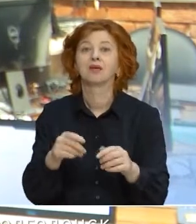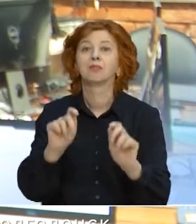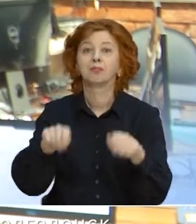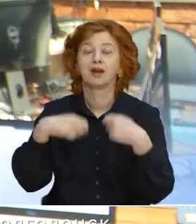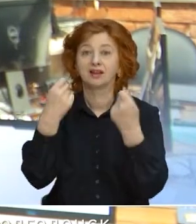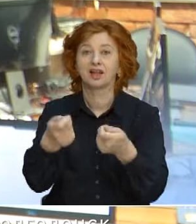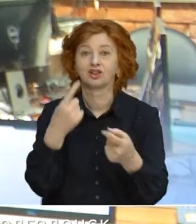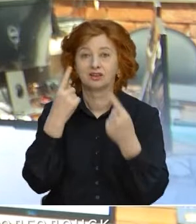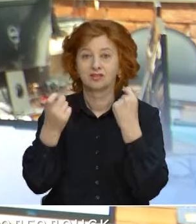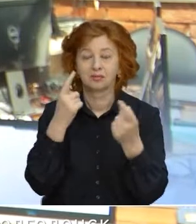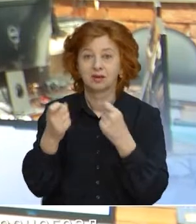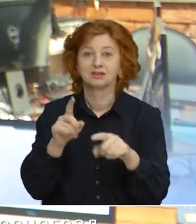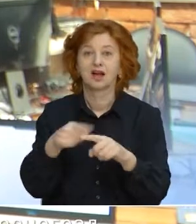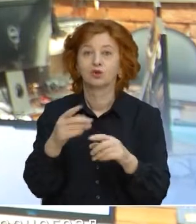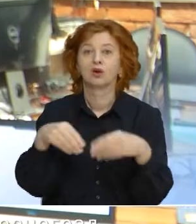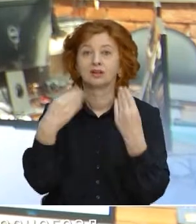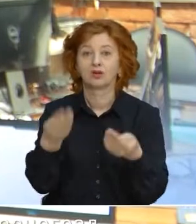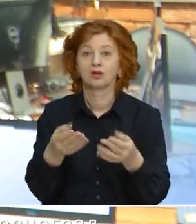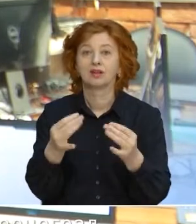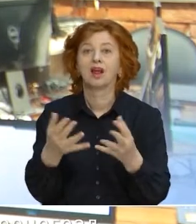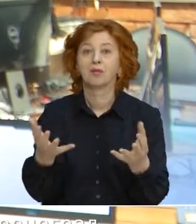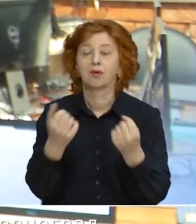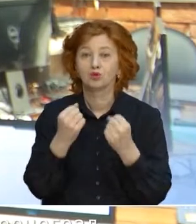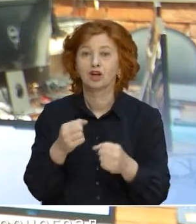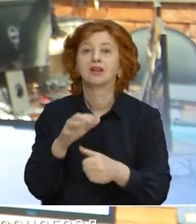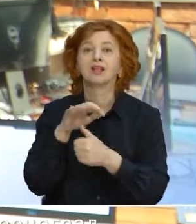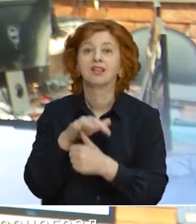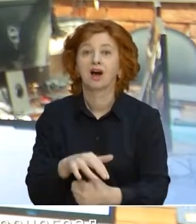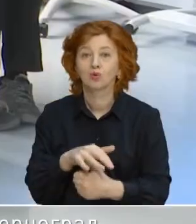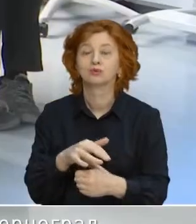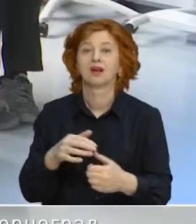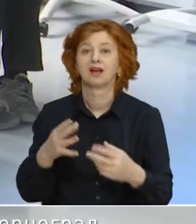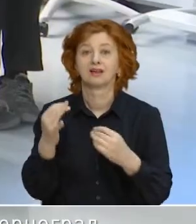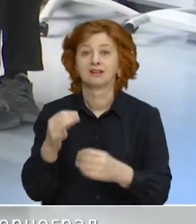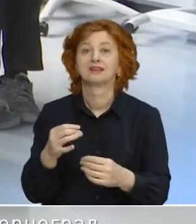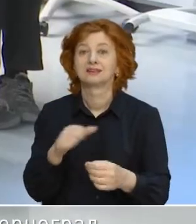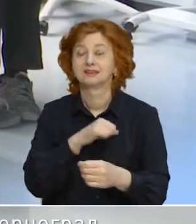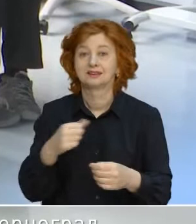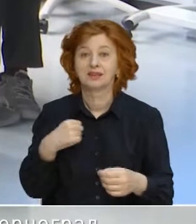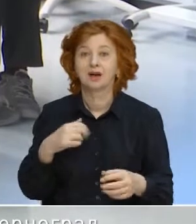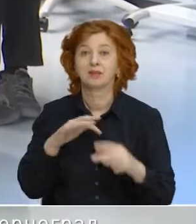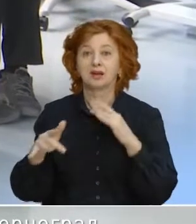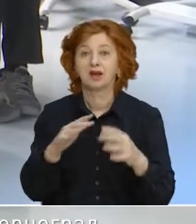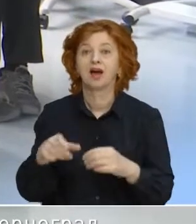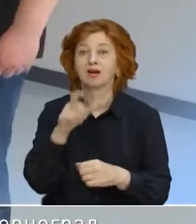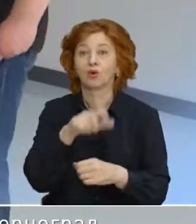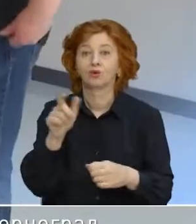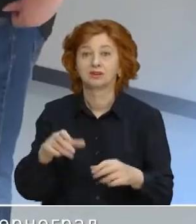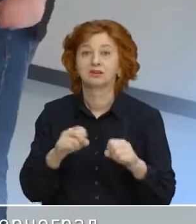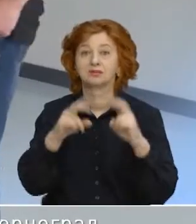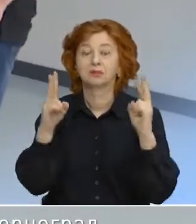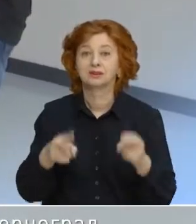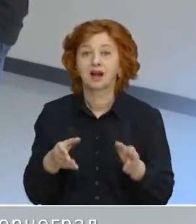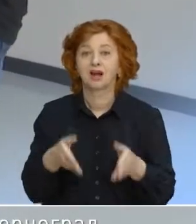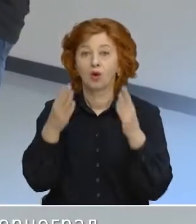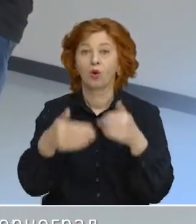УКВ-передатчик, вот видите антенну, которая передает на Землю, дополнительная нагрузка и маховик для управления спутником. CubeSat запустят в космос в специальном